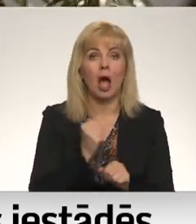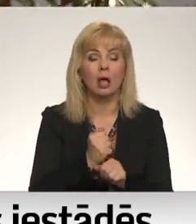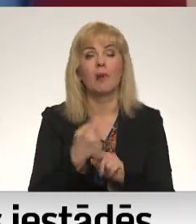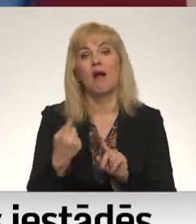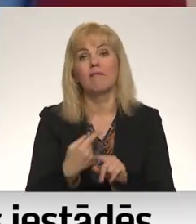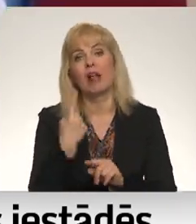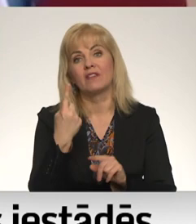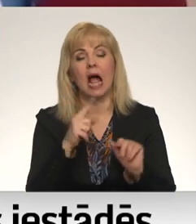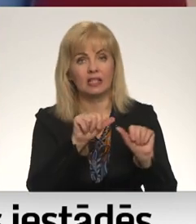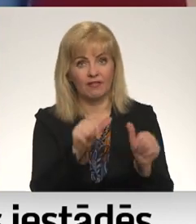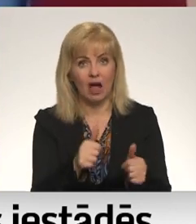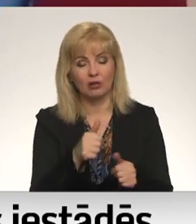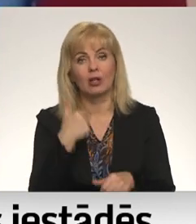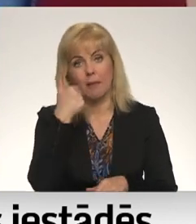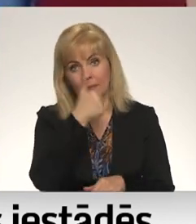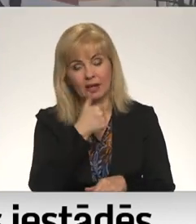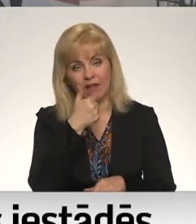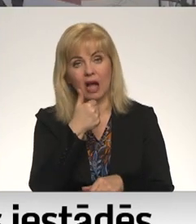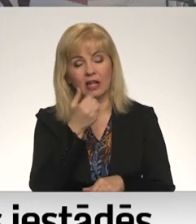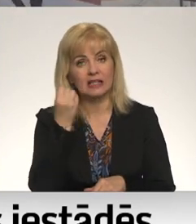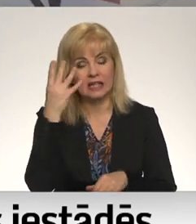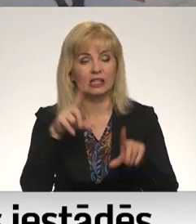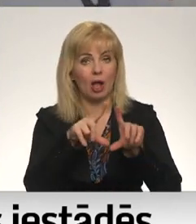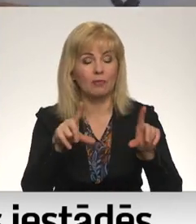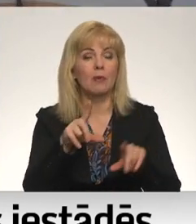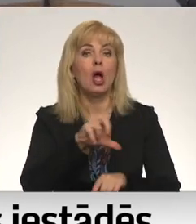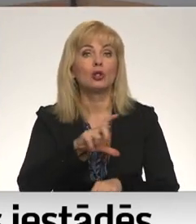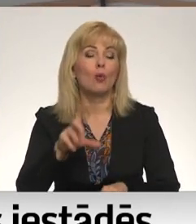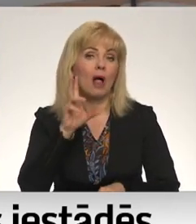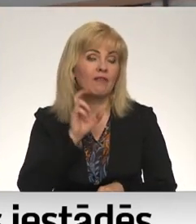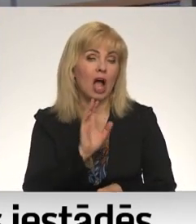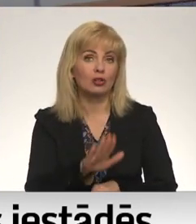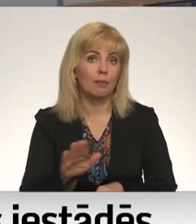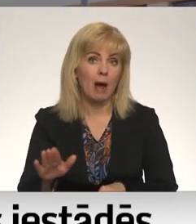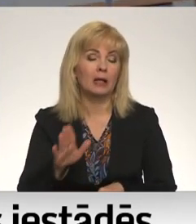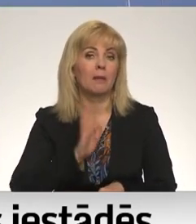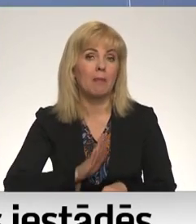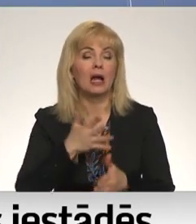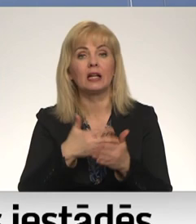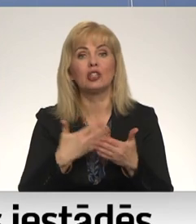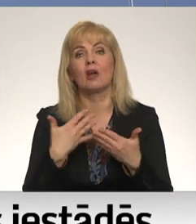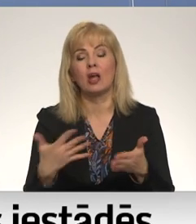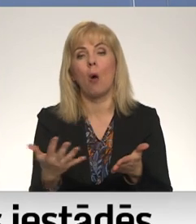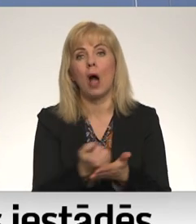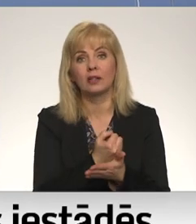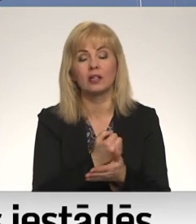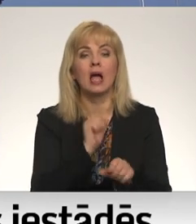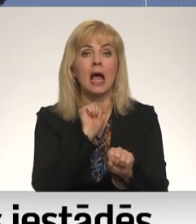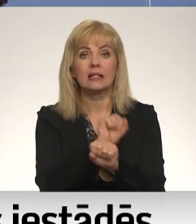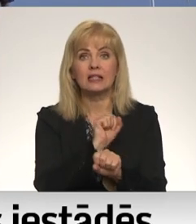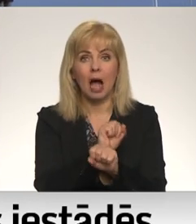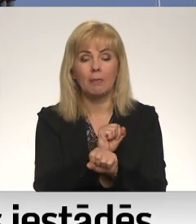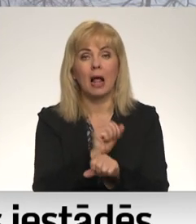variants privātās izglītības iestādes. Skolas vecuma bērniem pagaidām risinājumi rasti. Salaspils pamatskolā, piemēram,